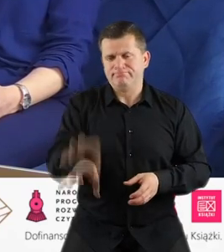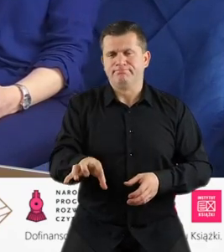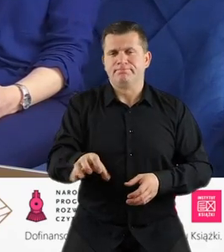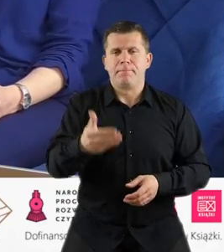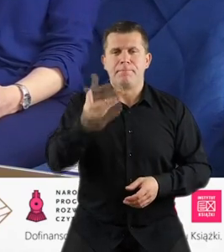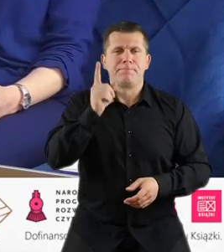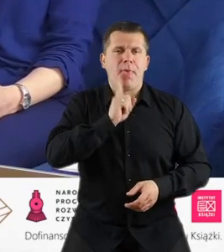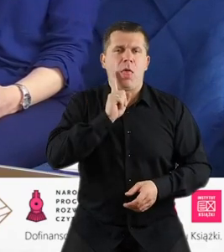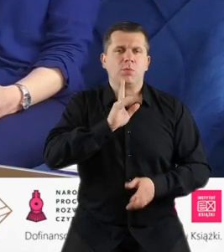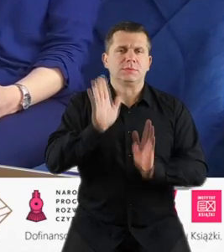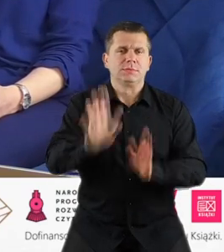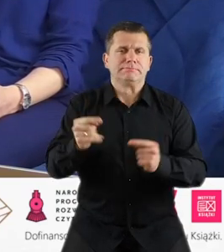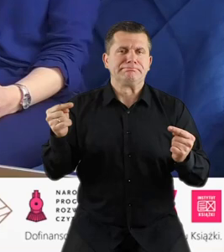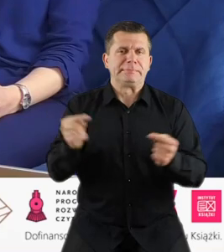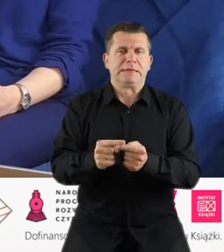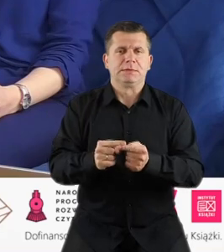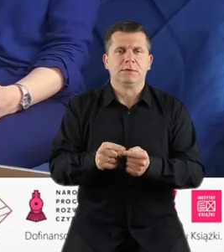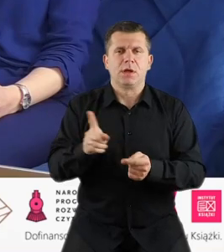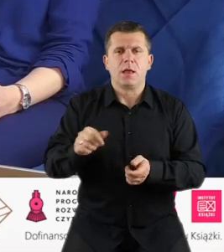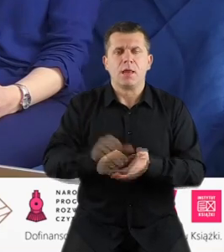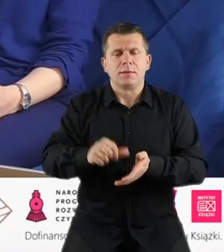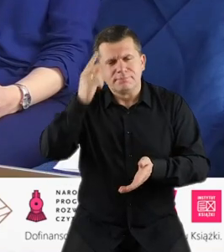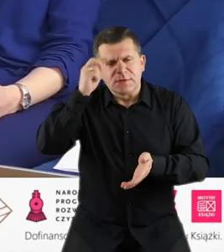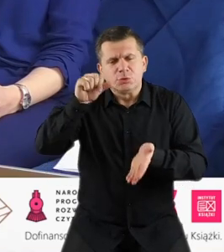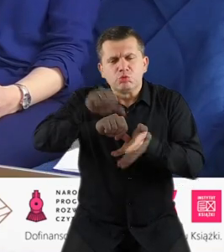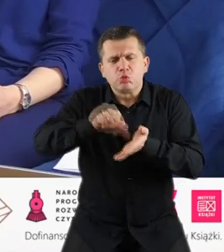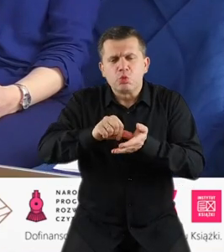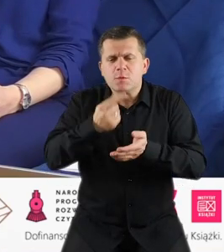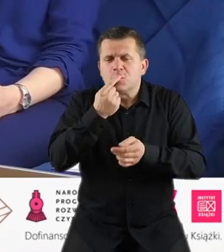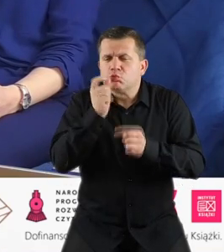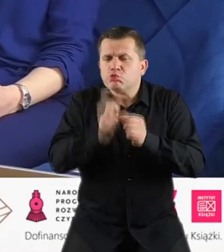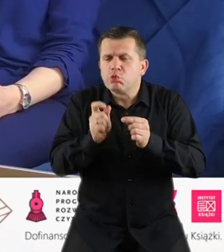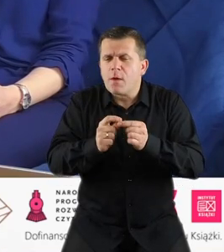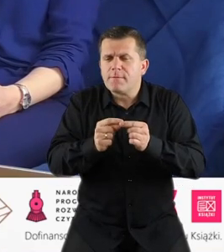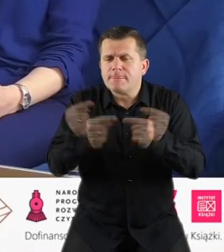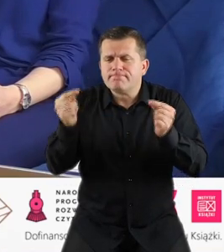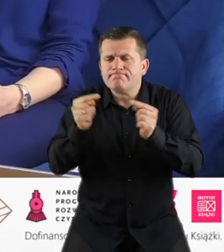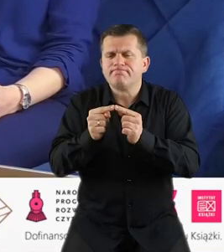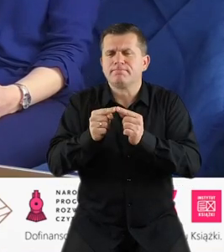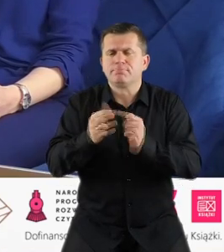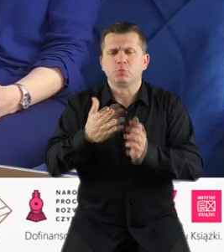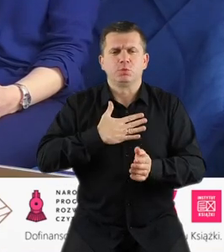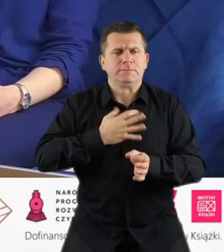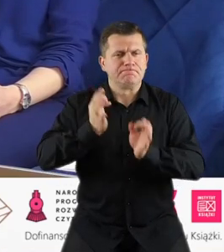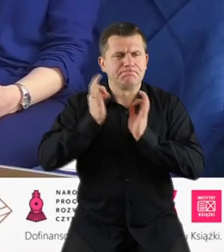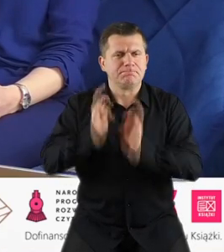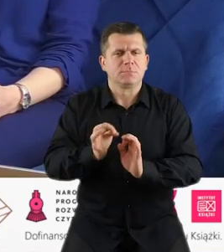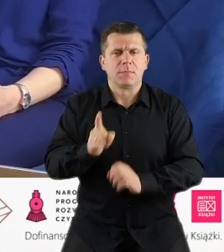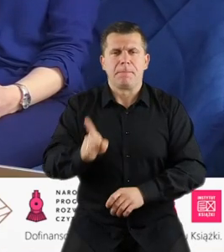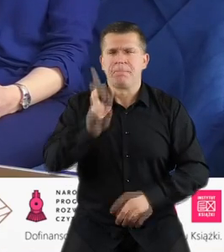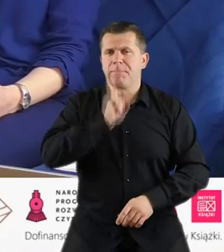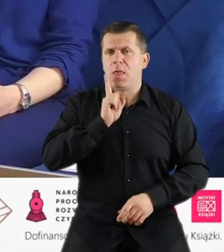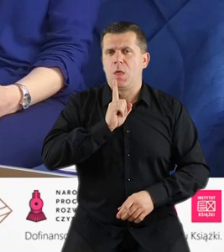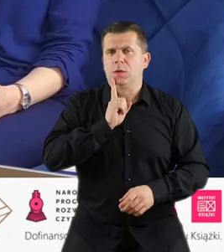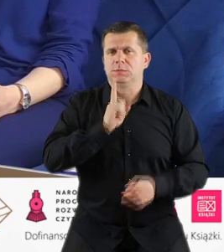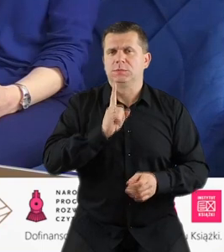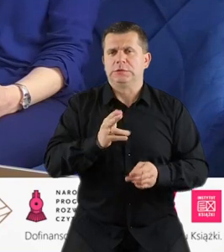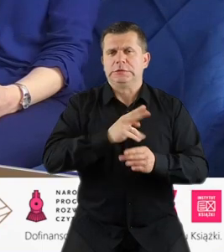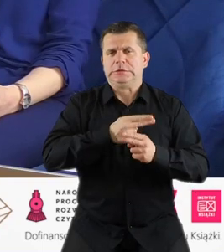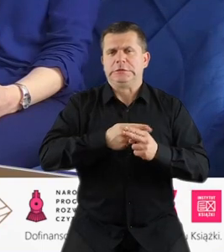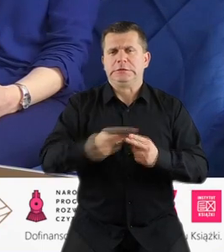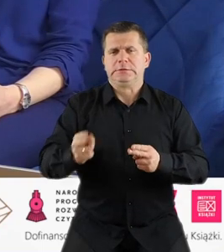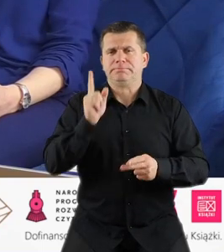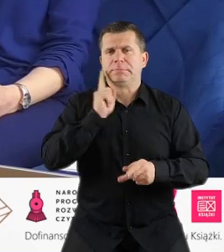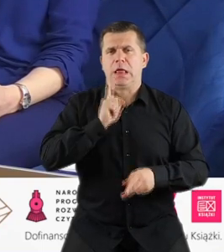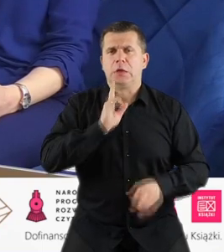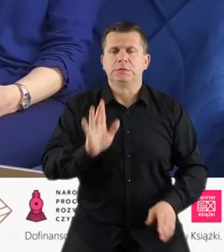imiona są męskie. Ale tutaj jest ten źródłosłów, który w ogóle odnosi nas do do